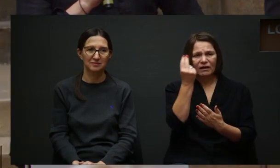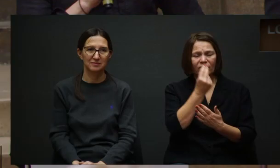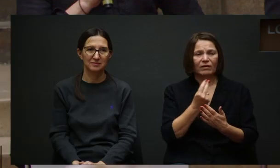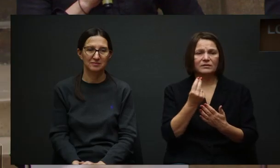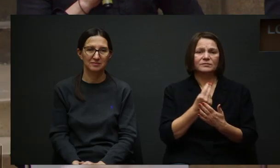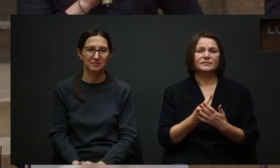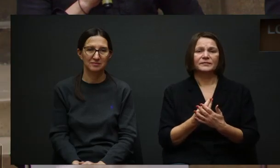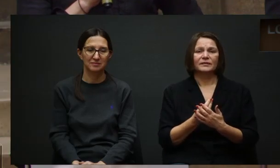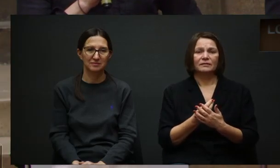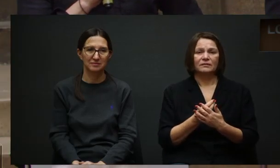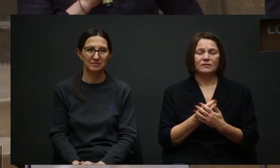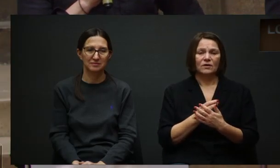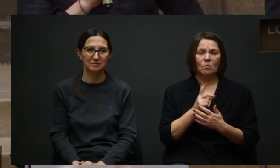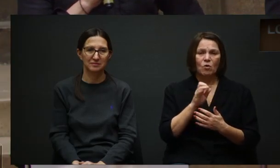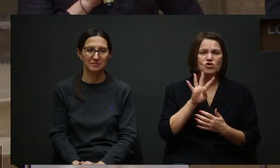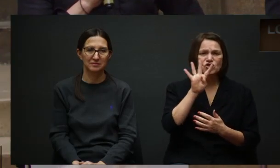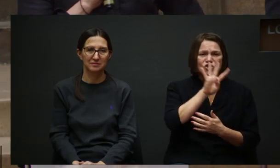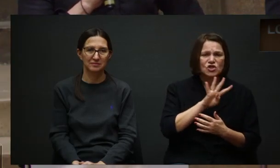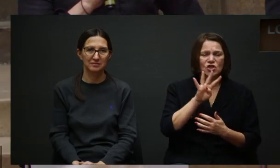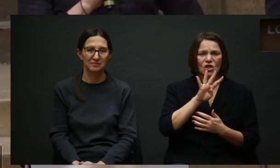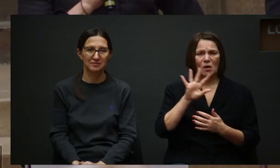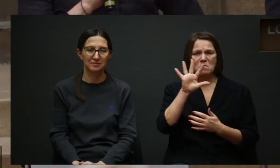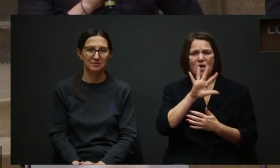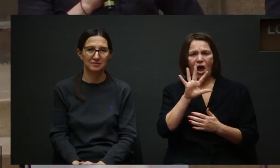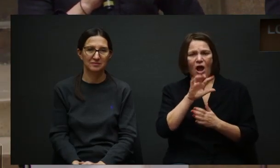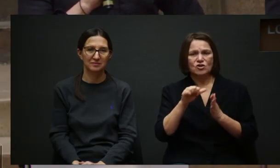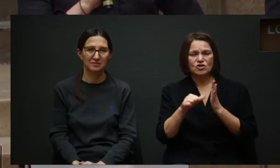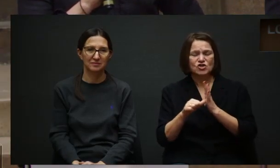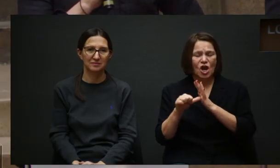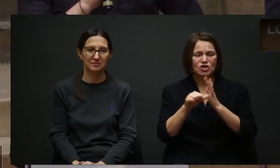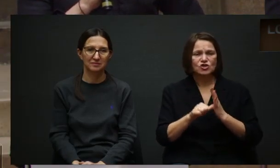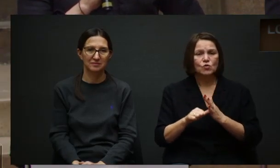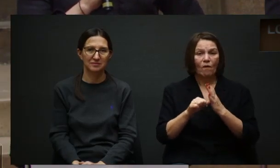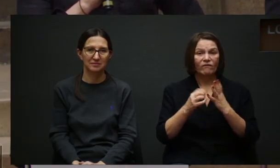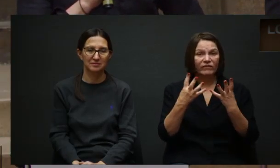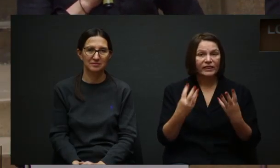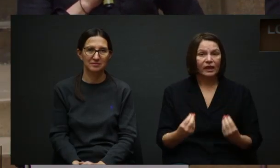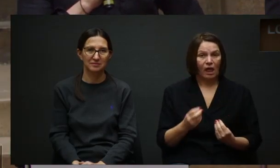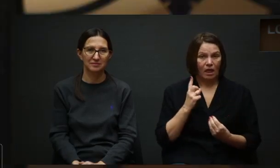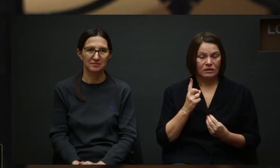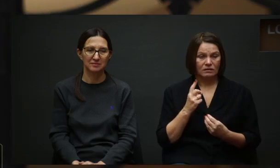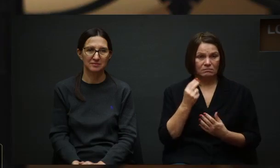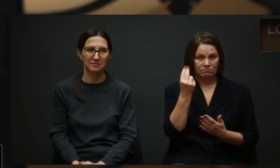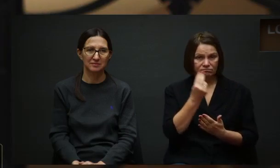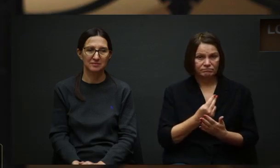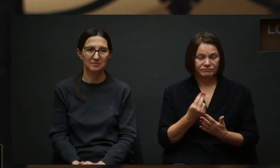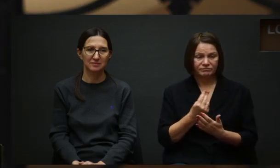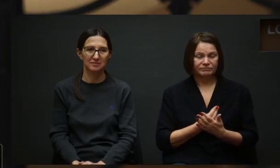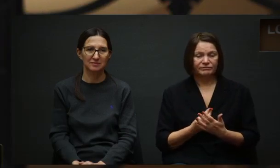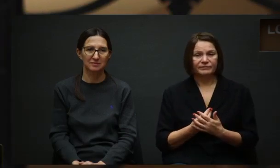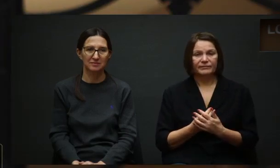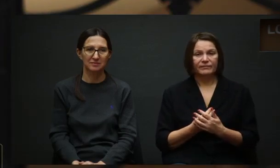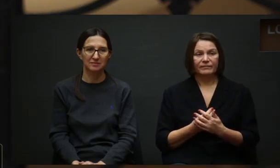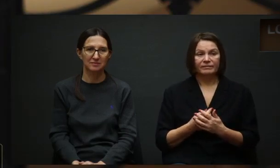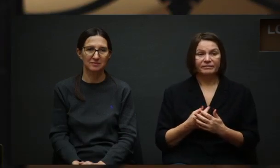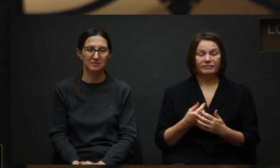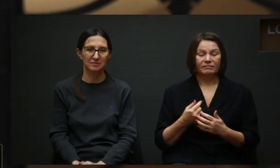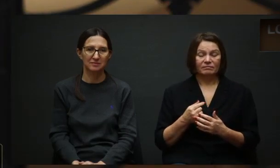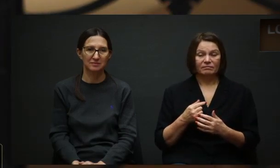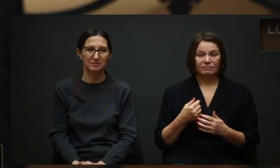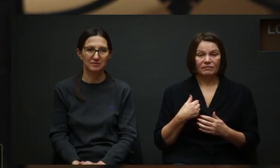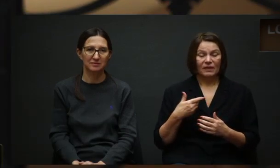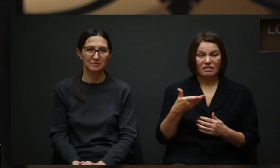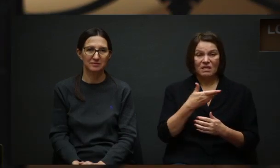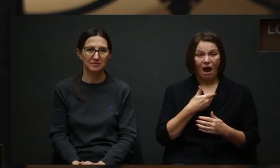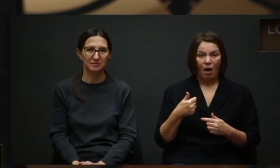рисовать, ну, не знаю, часа по 4, по 5, по 6 в день. То есть нами тут,